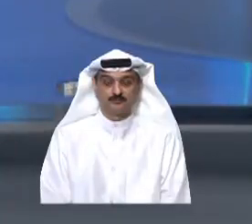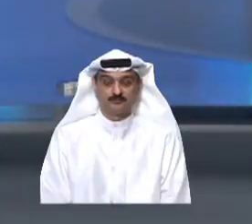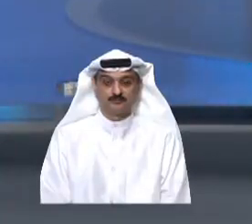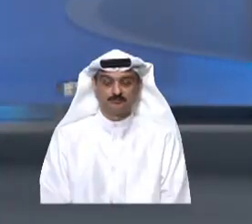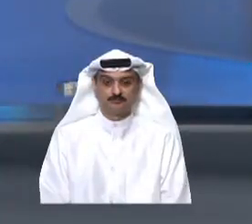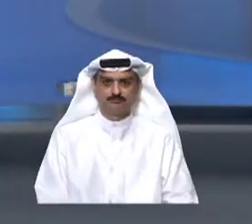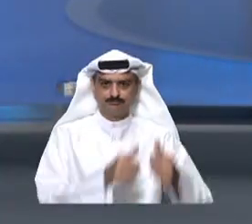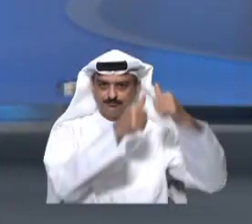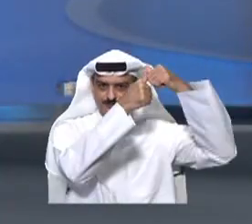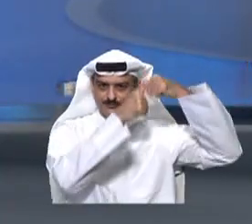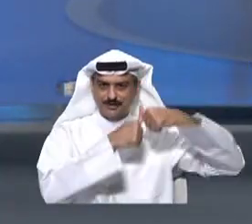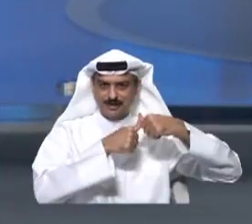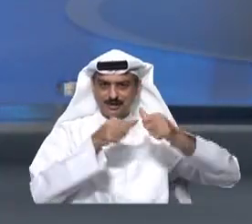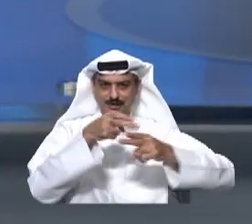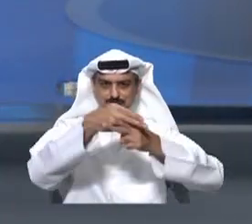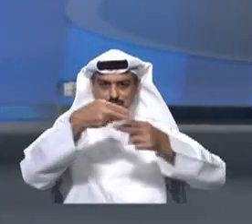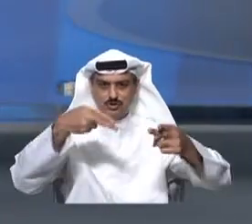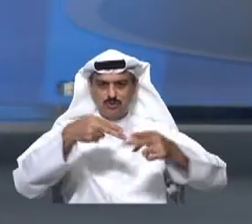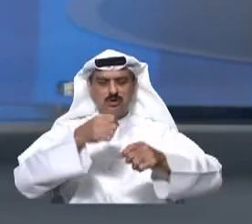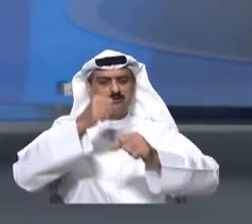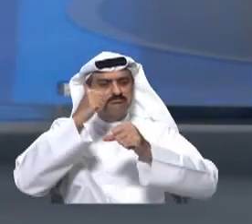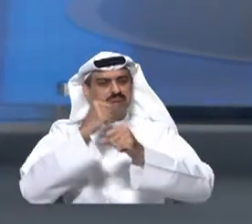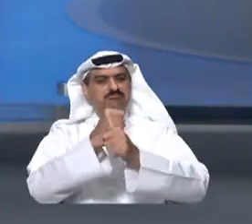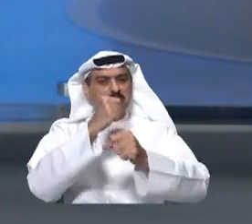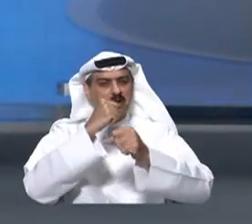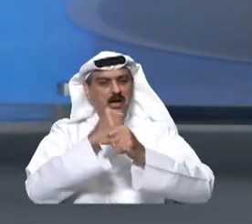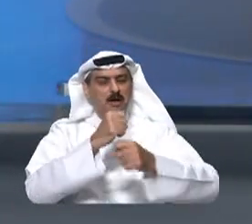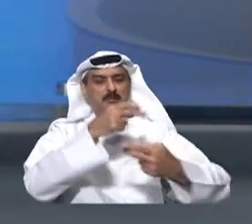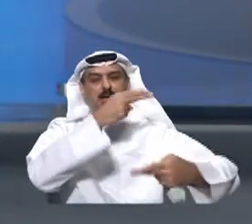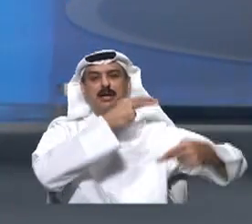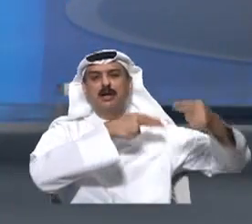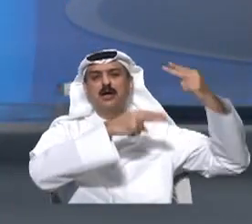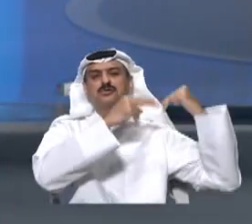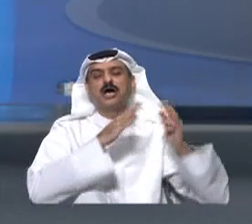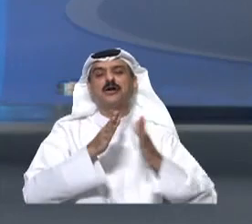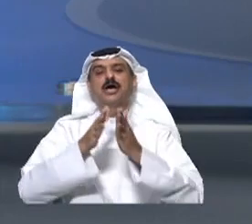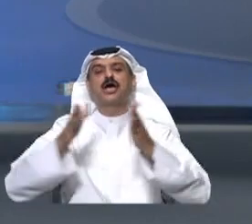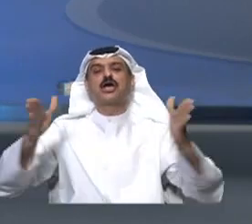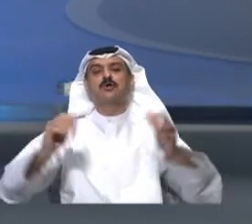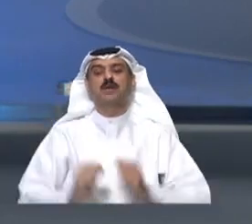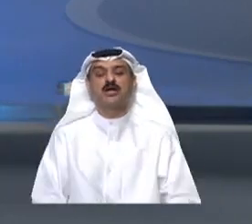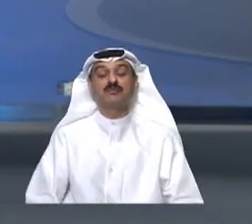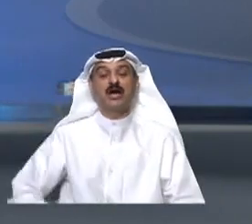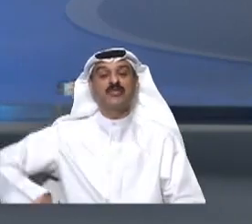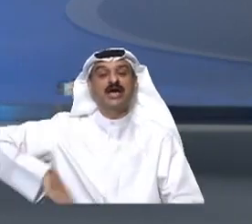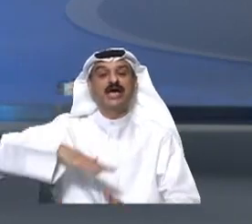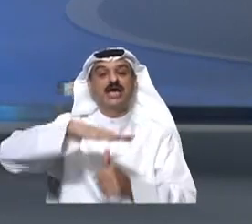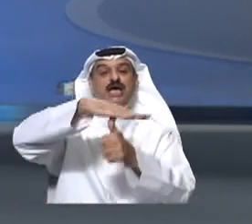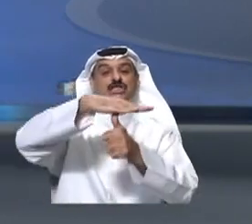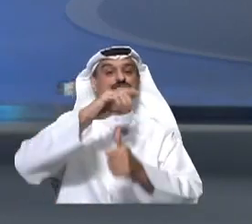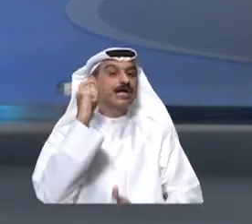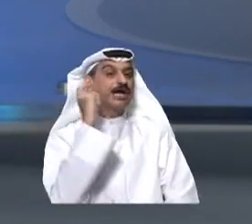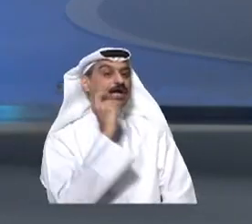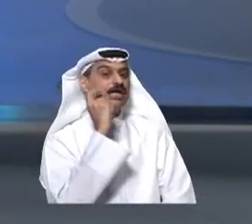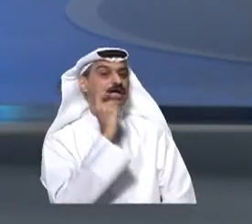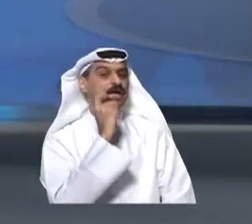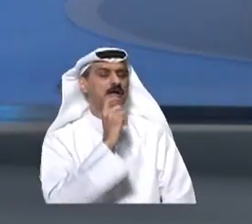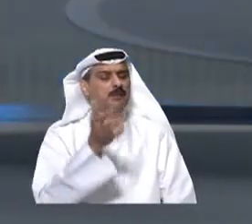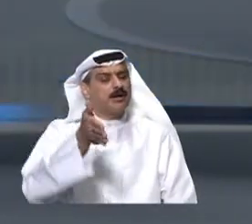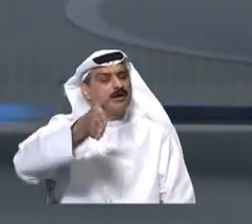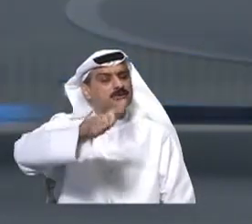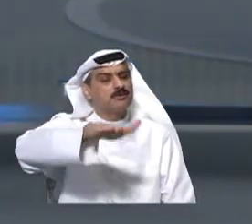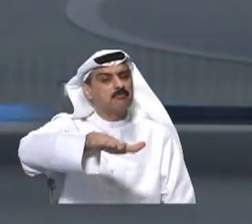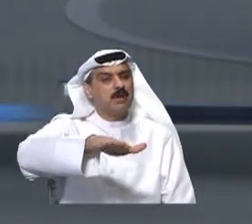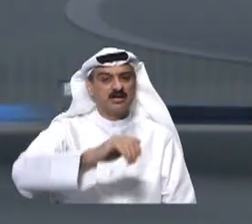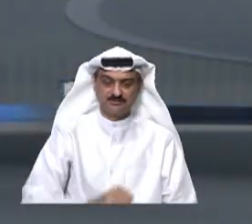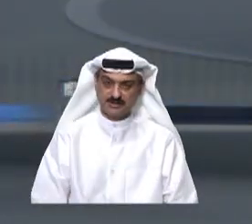استذكرت دولة الكويت المسيرة العملية العاطرة والحافلة للمغفور له بإذن الله تعالى رئيس دولة الإمارات